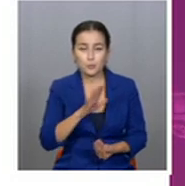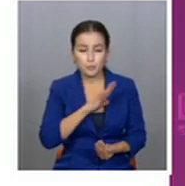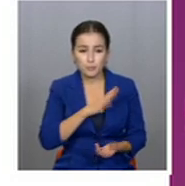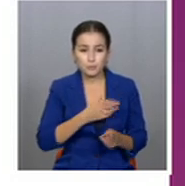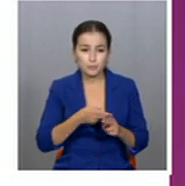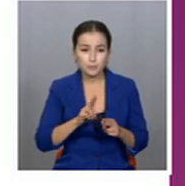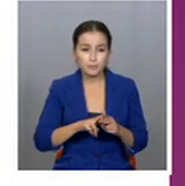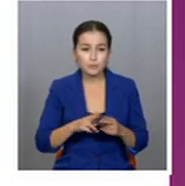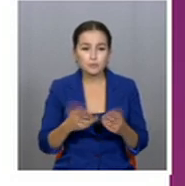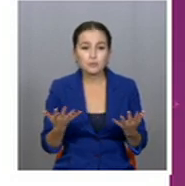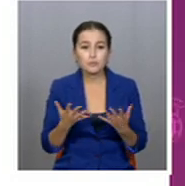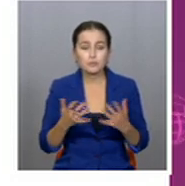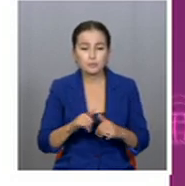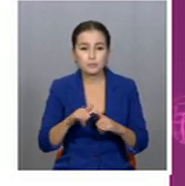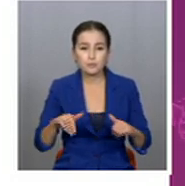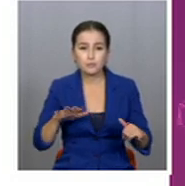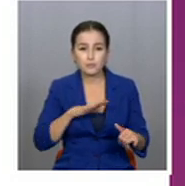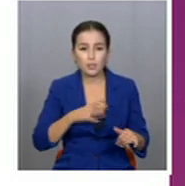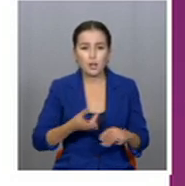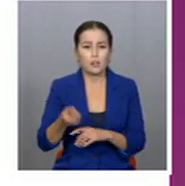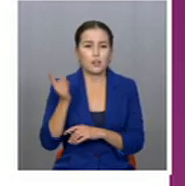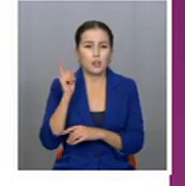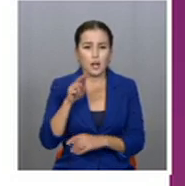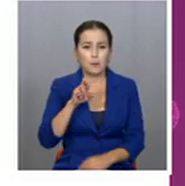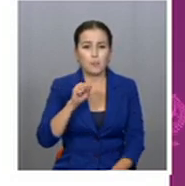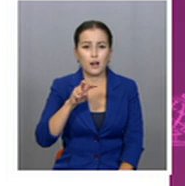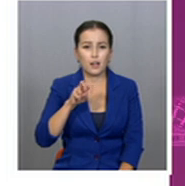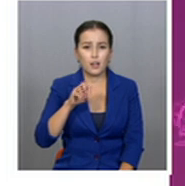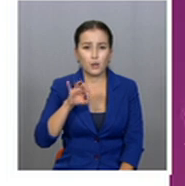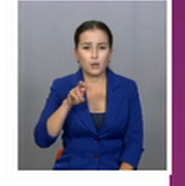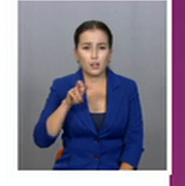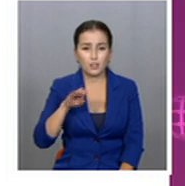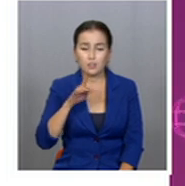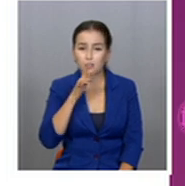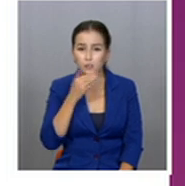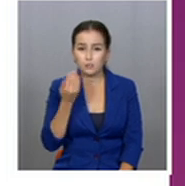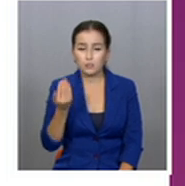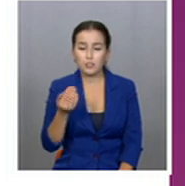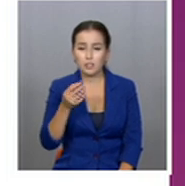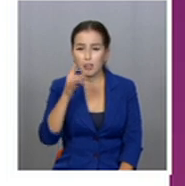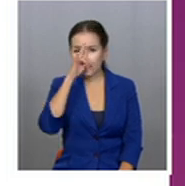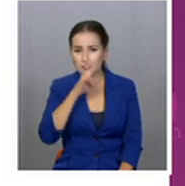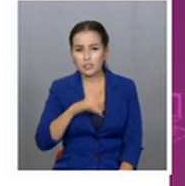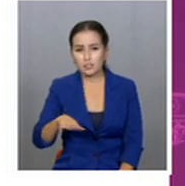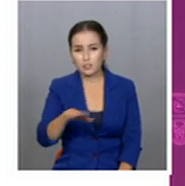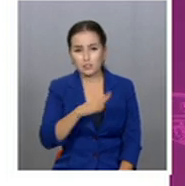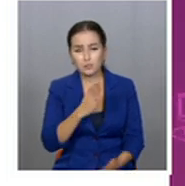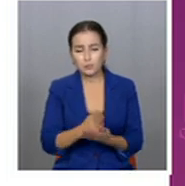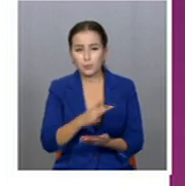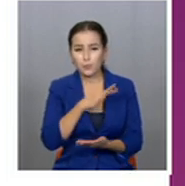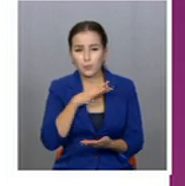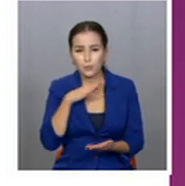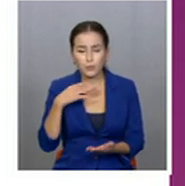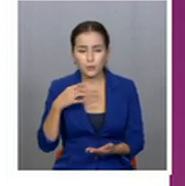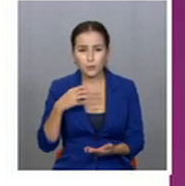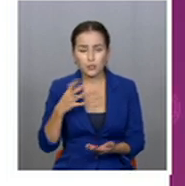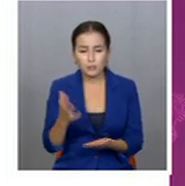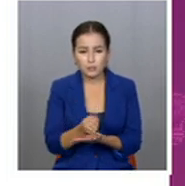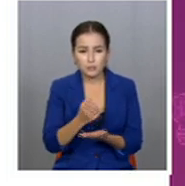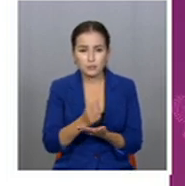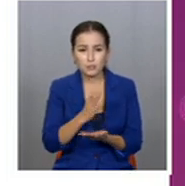қалай дамыды? Ерте палеолит дәуірінің қоныстары Қазақстанда көптеп кездеседі. Олар көбінесе